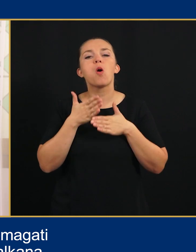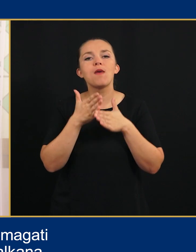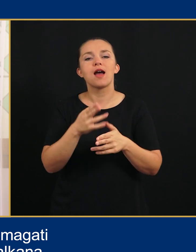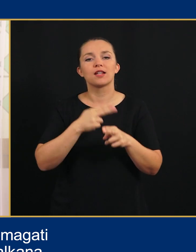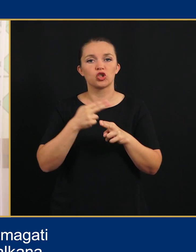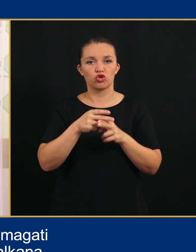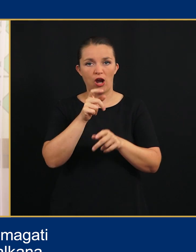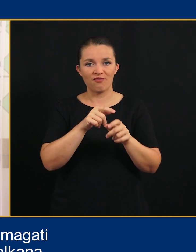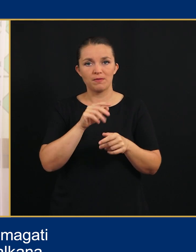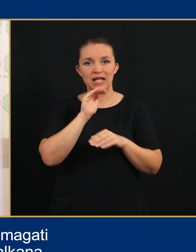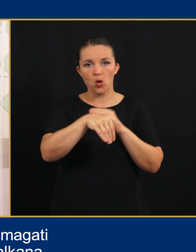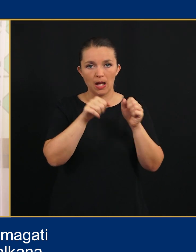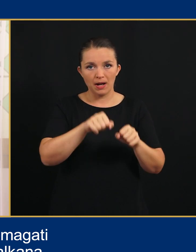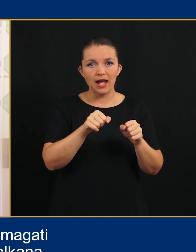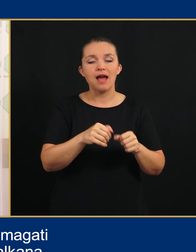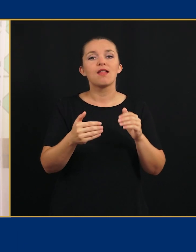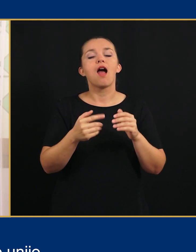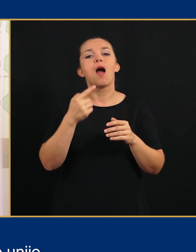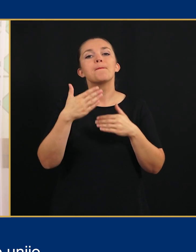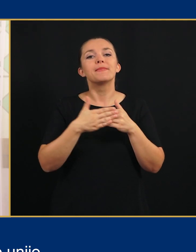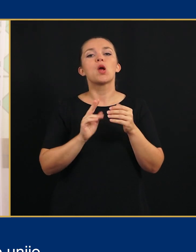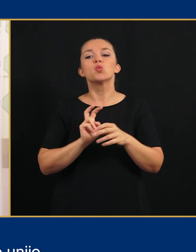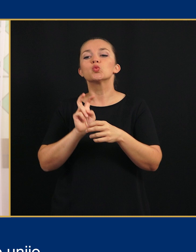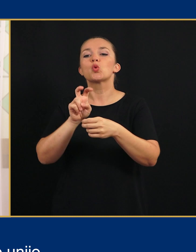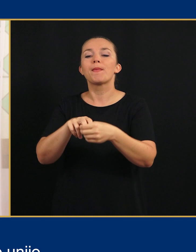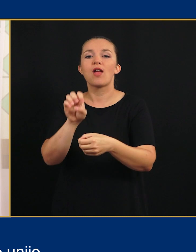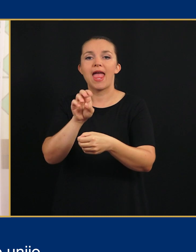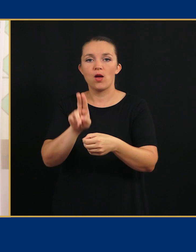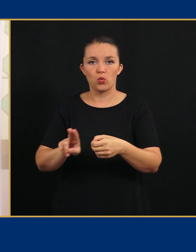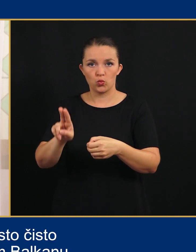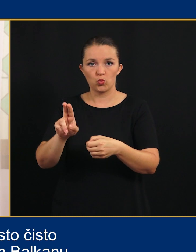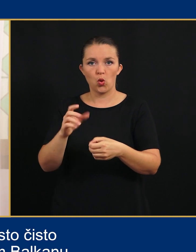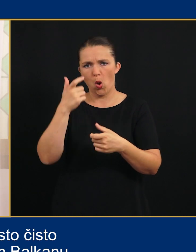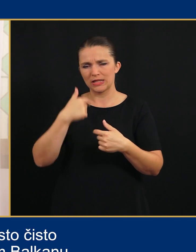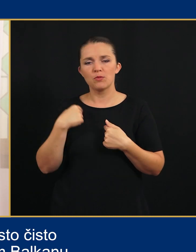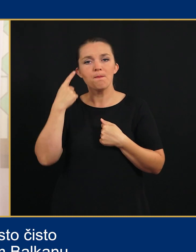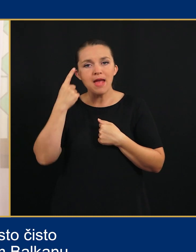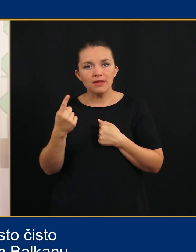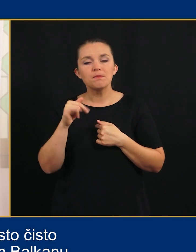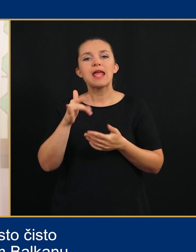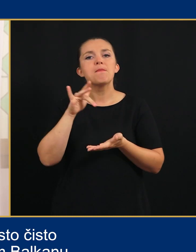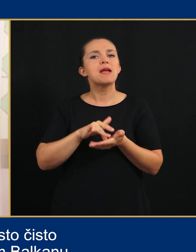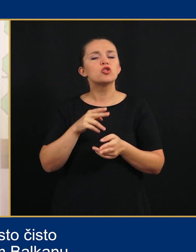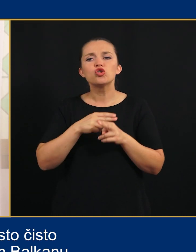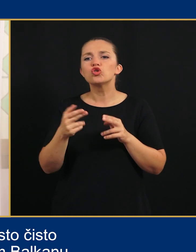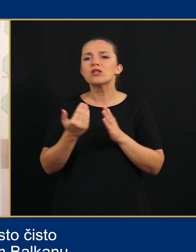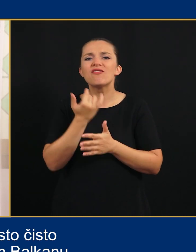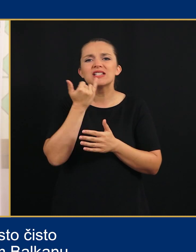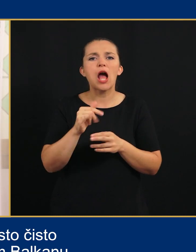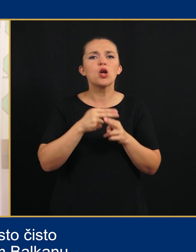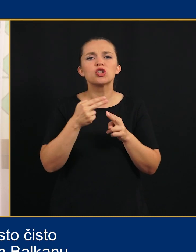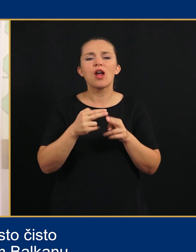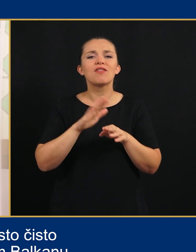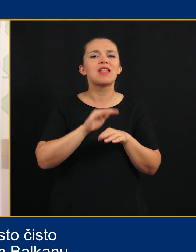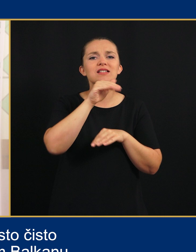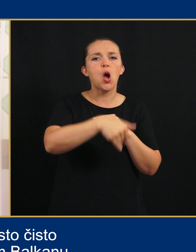pomagati državam Zahodnega Balkana pri vstopanju v Evropsko unijo. Osebno menim, da je mesto čisto vsake